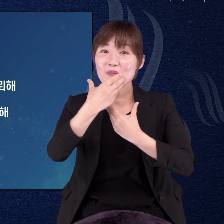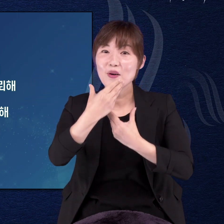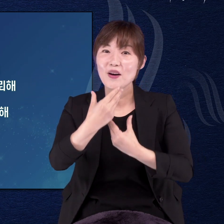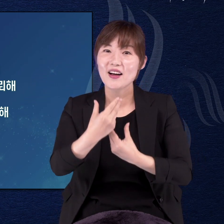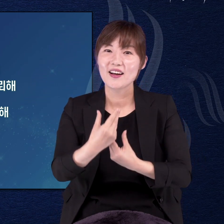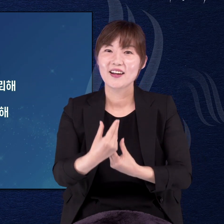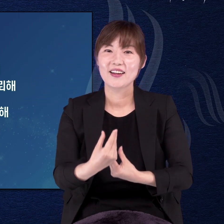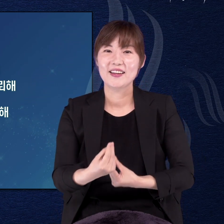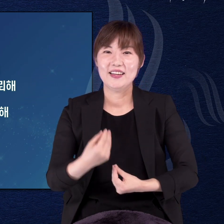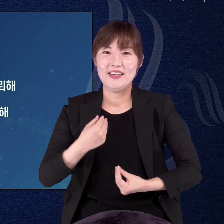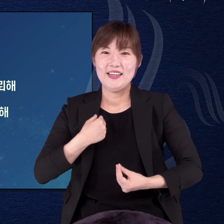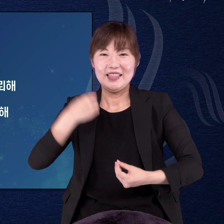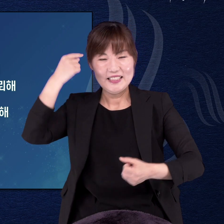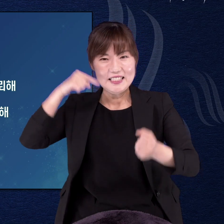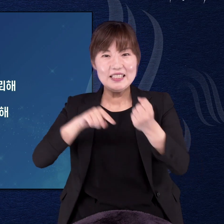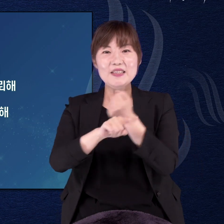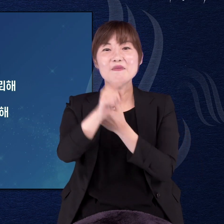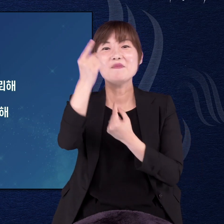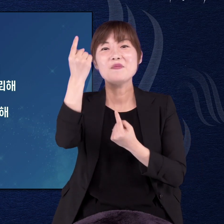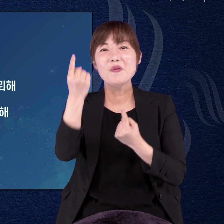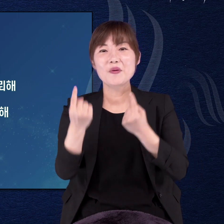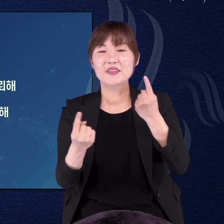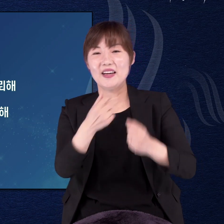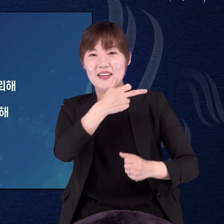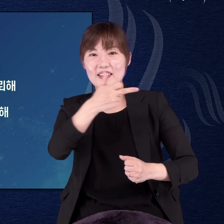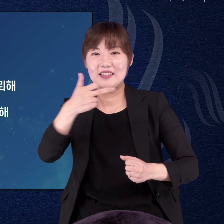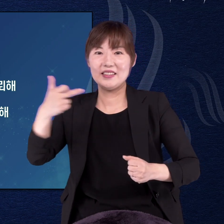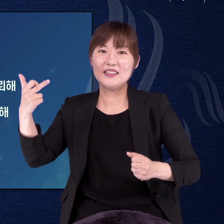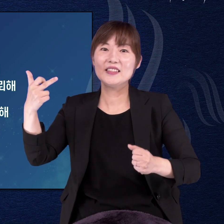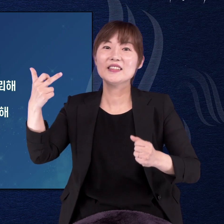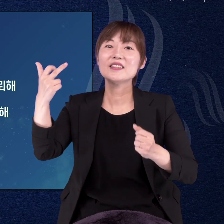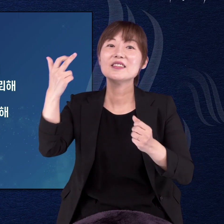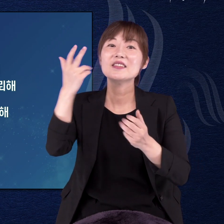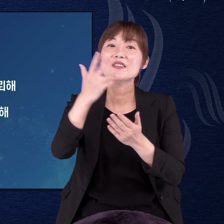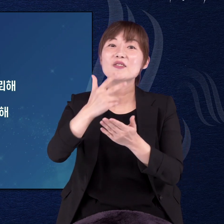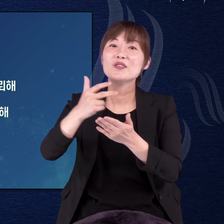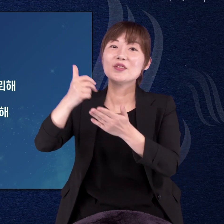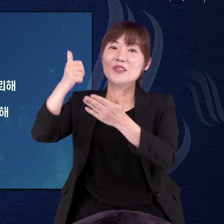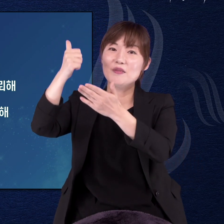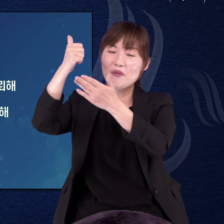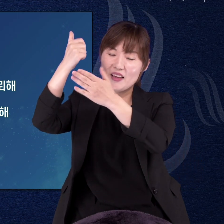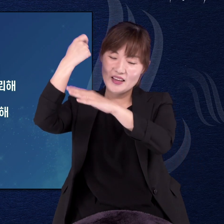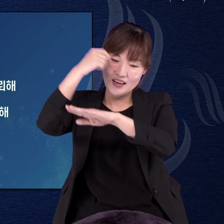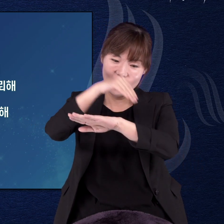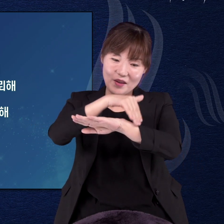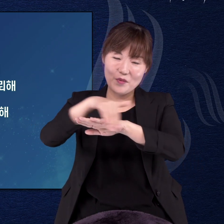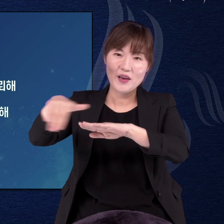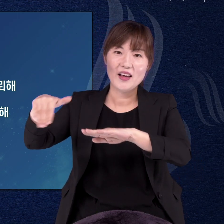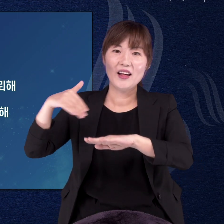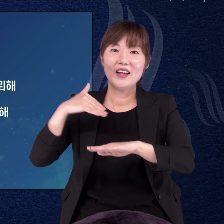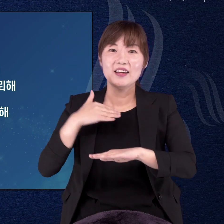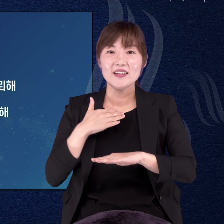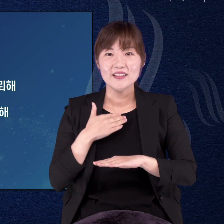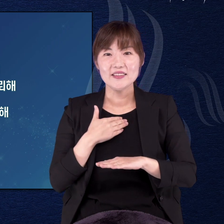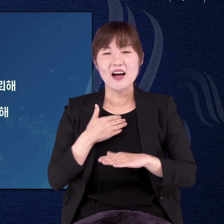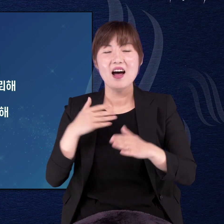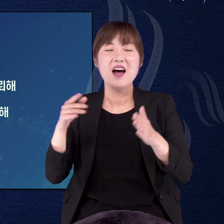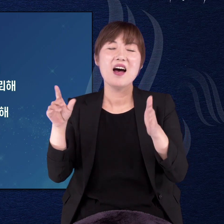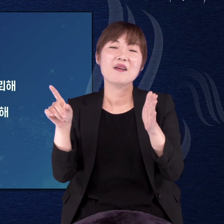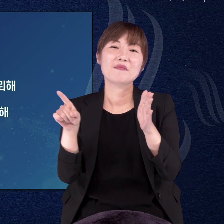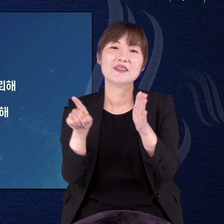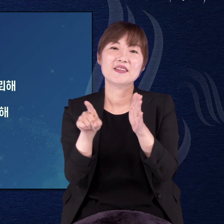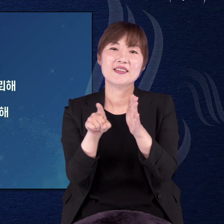평안해 내 뜻보다 크신 주님의 계획 나